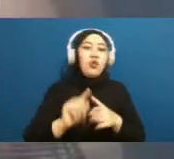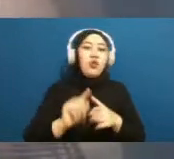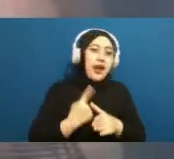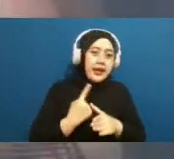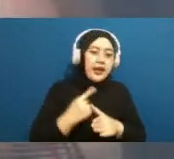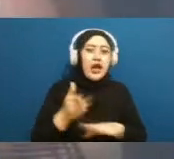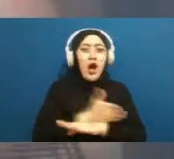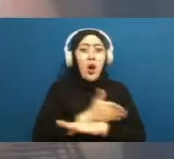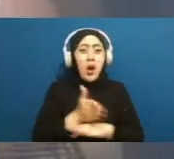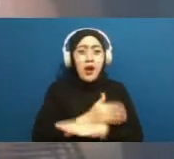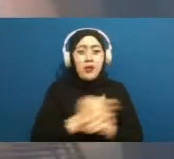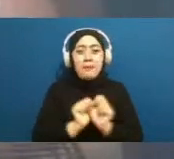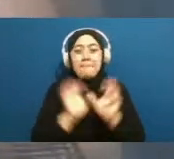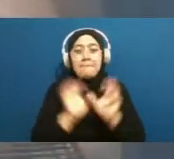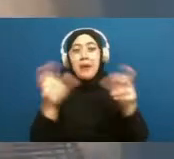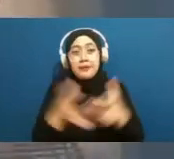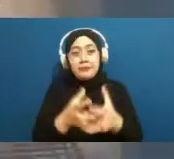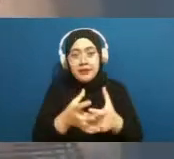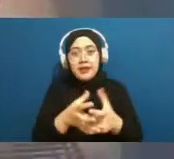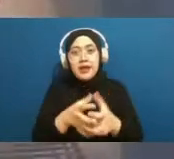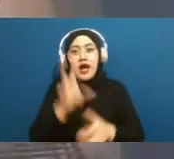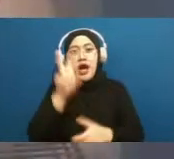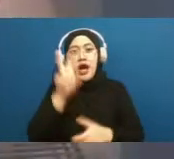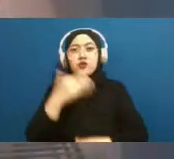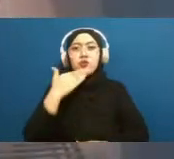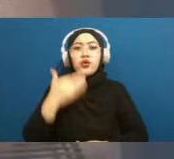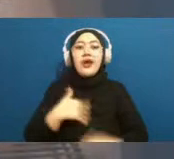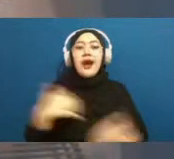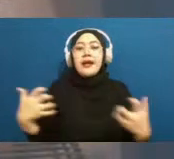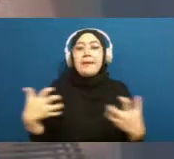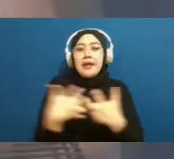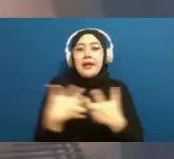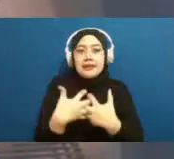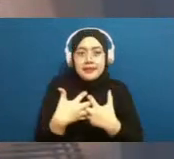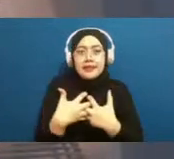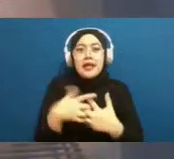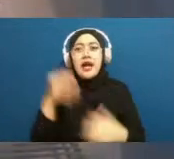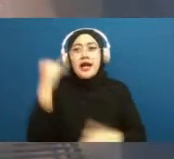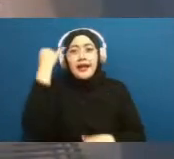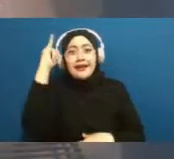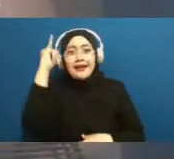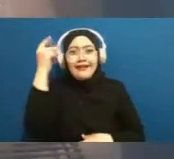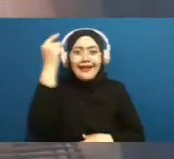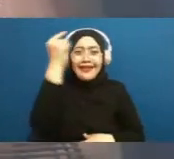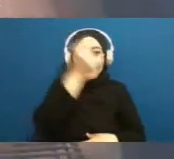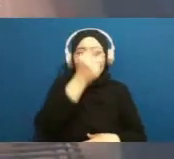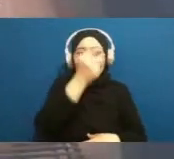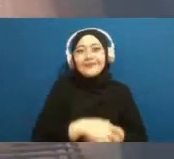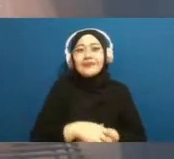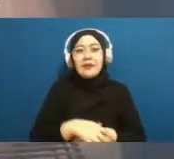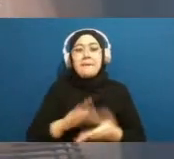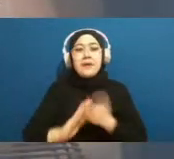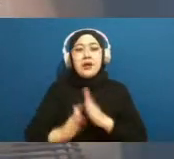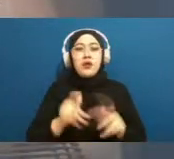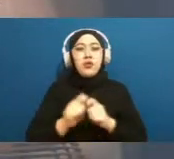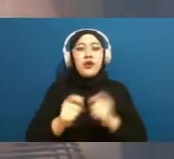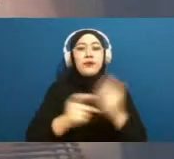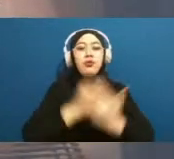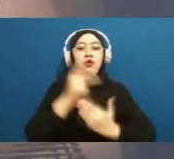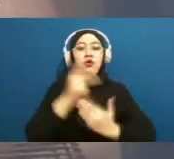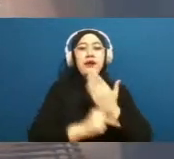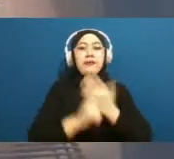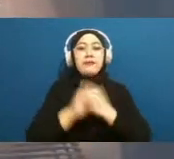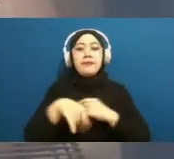pandemi, otomatis kita harus ada adaptasi dan harus ada keluar ide-ide kreatif. Salah satunya waktu itu kita pernah keluarkan program just tip.